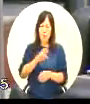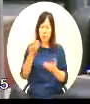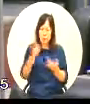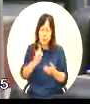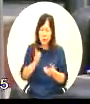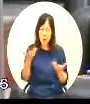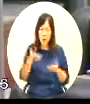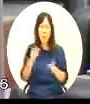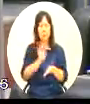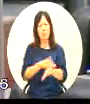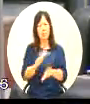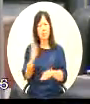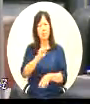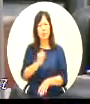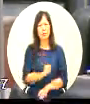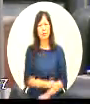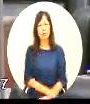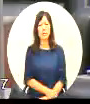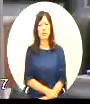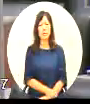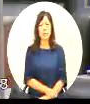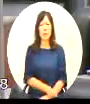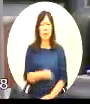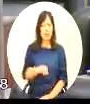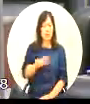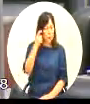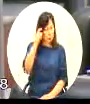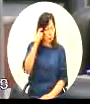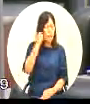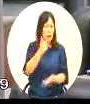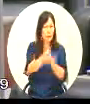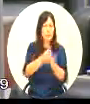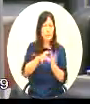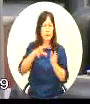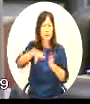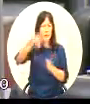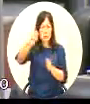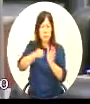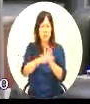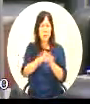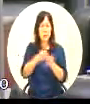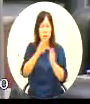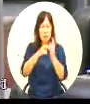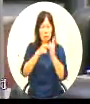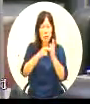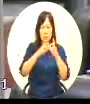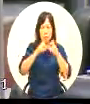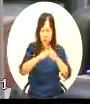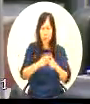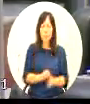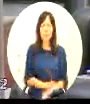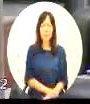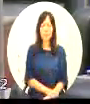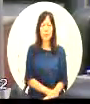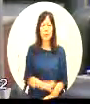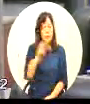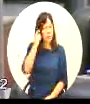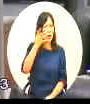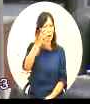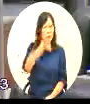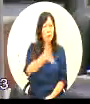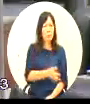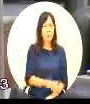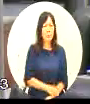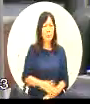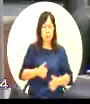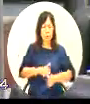险。那我想这个部分我是不是先请我们的局长来做一个答复。我想请问一下，我们